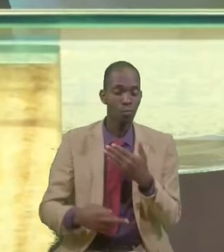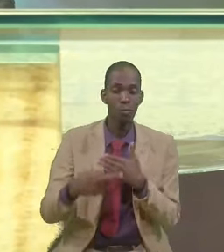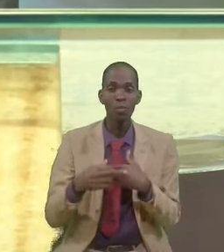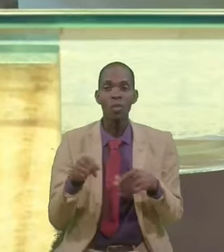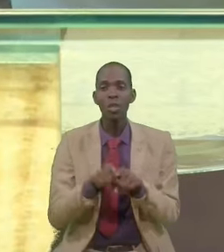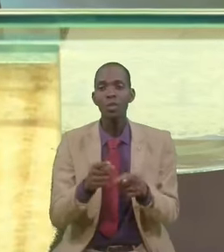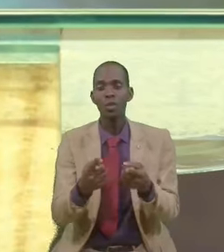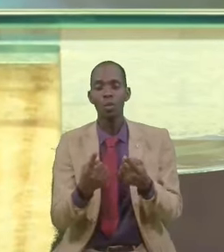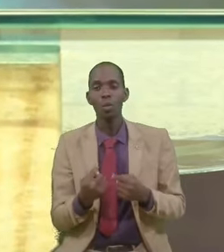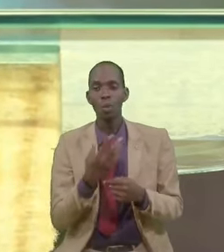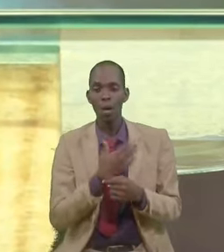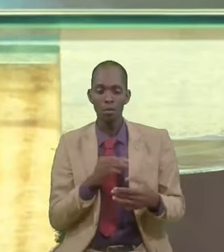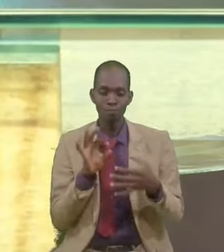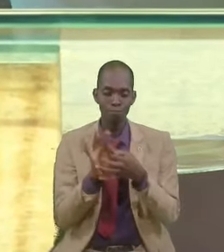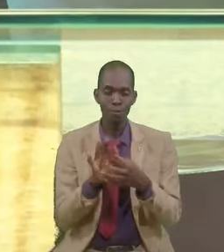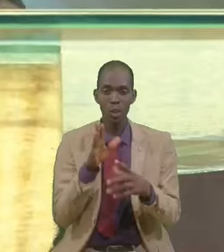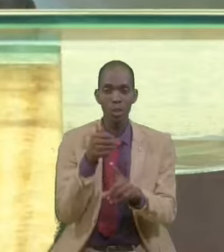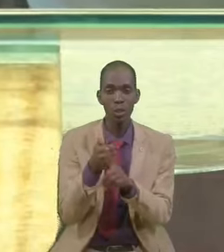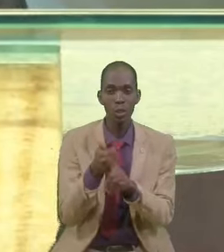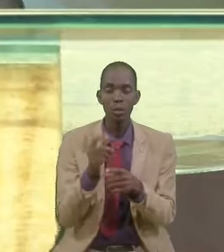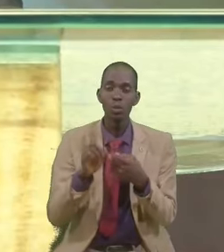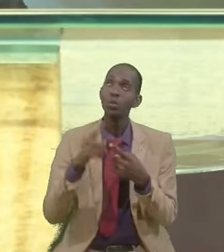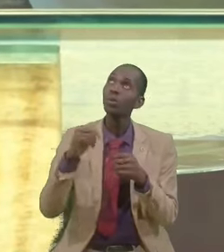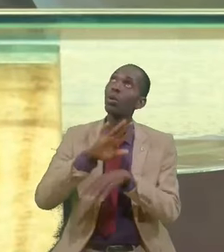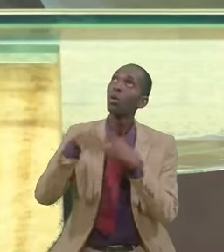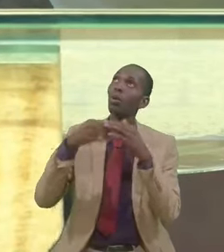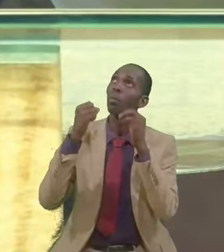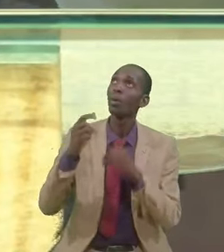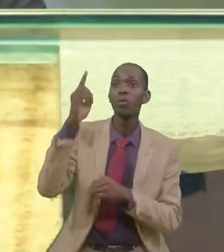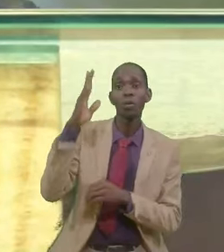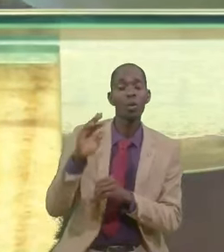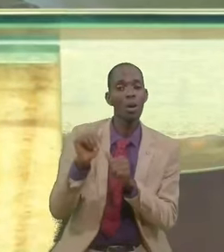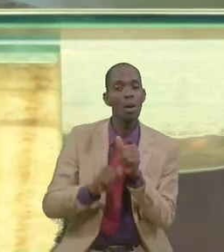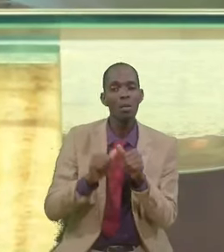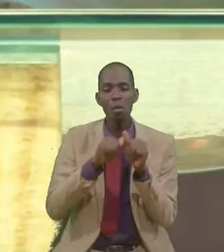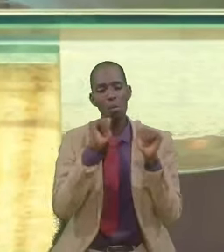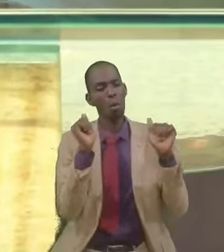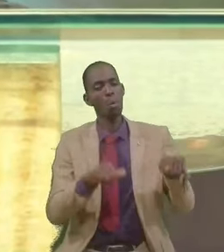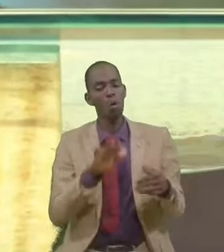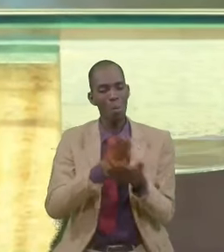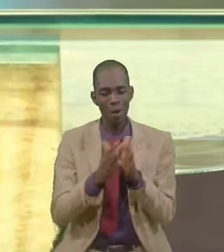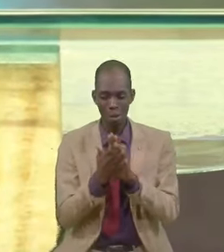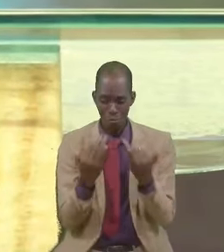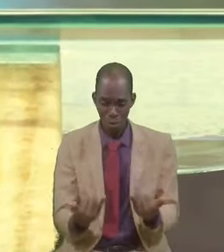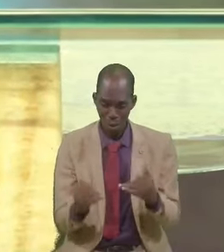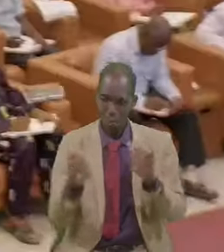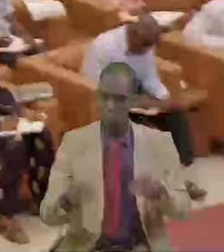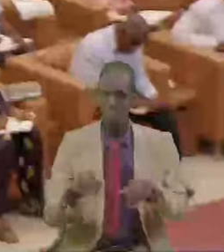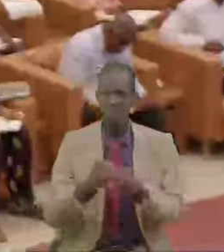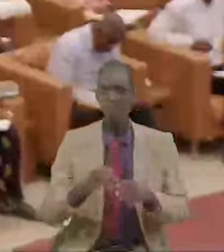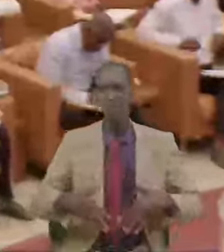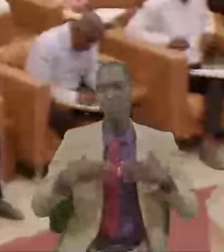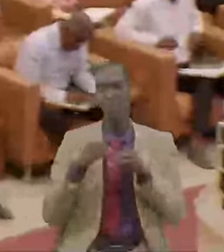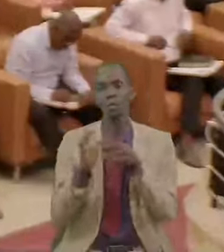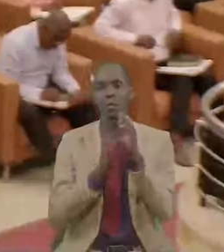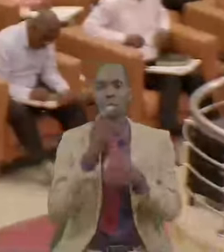comme vous êtes venu vous attacher au Dieu Tout-Puissant, toute impossibilité deviendra possible ce soir au